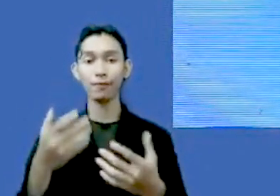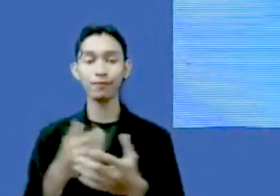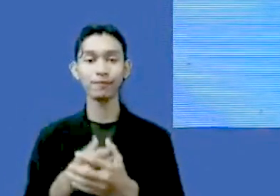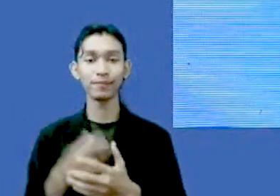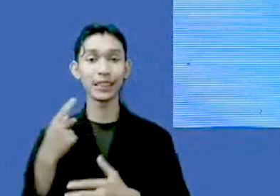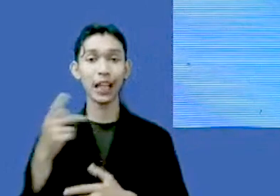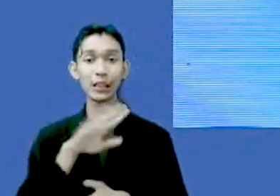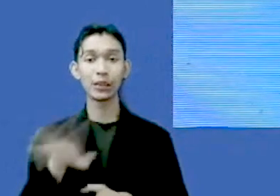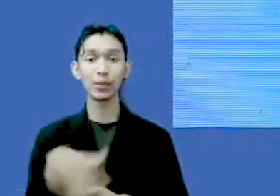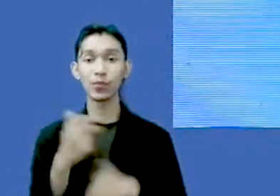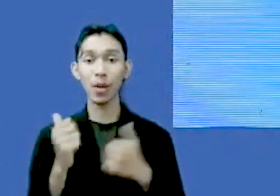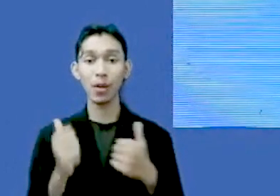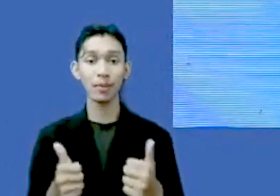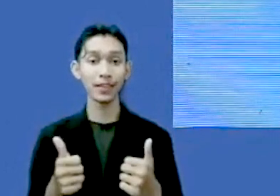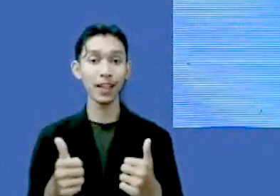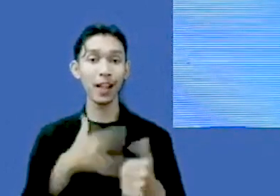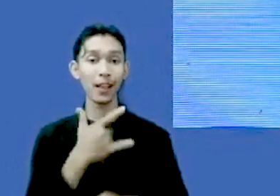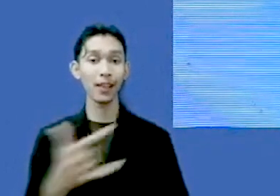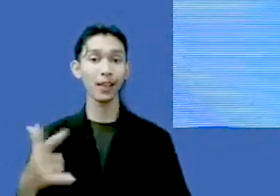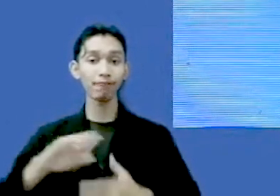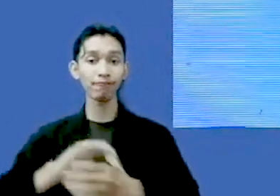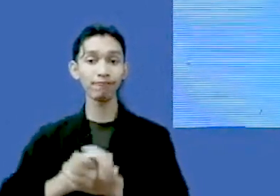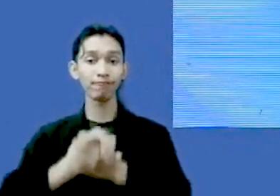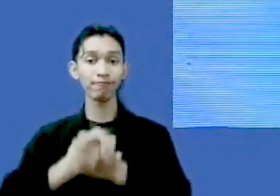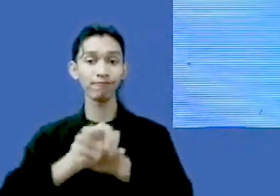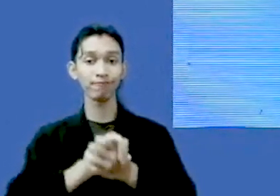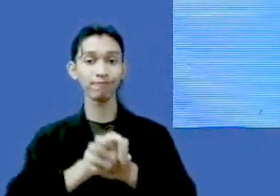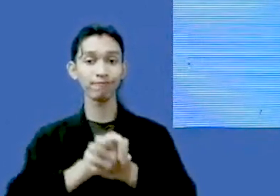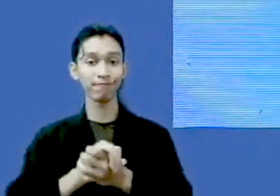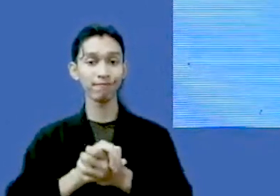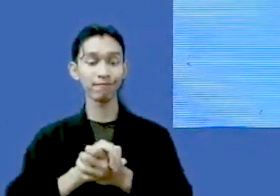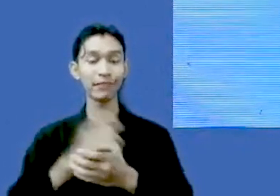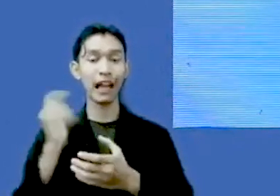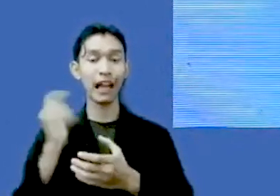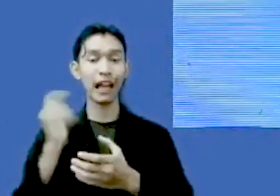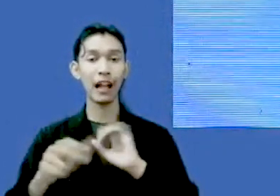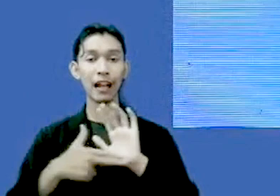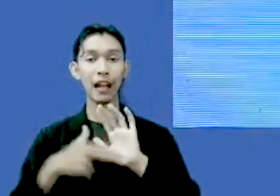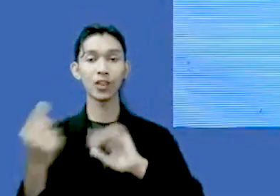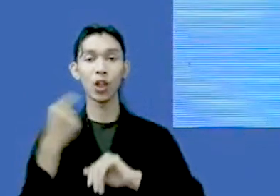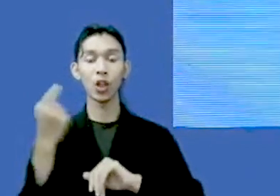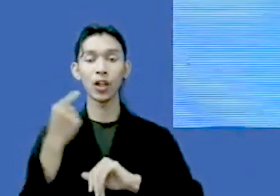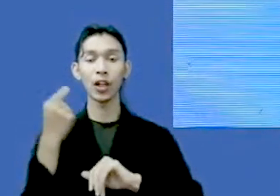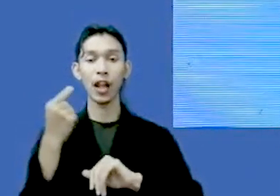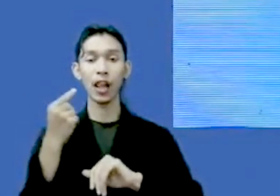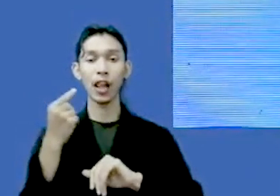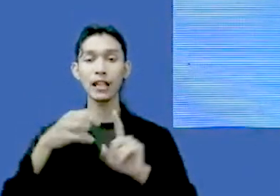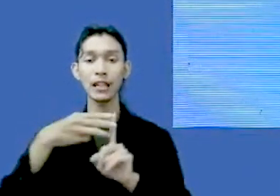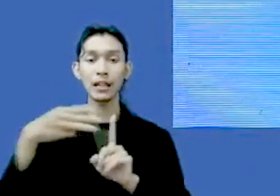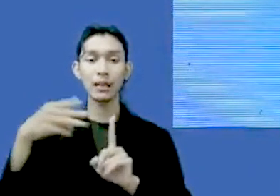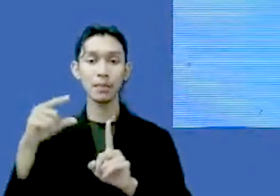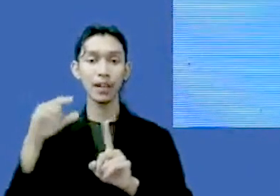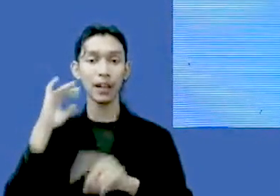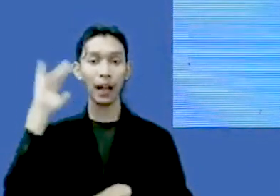bisa terus bergandengan tangan ada gerakan nasional literasi digital siberkreasi yang terus